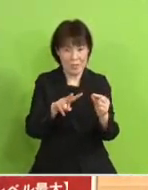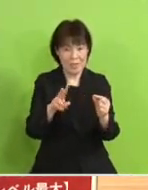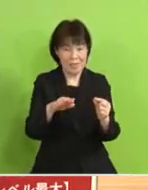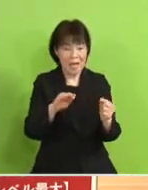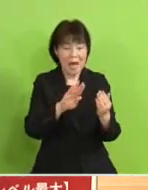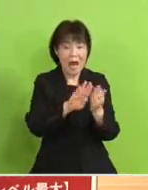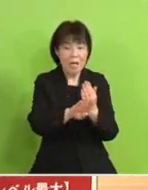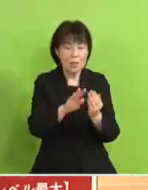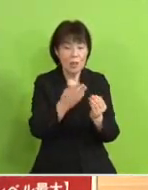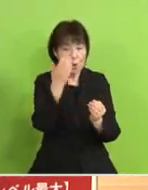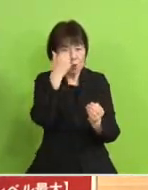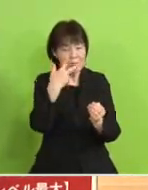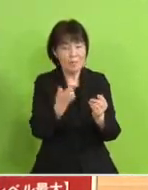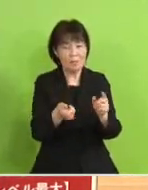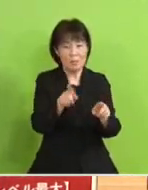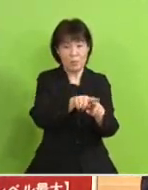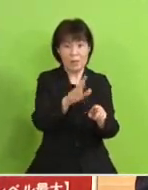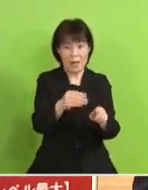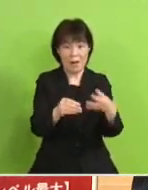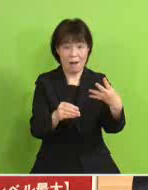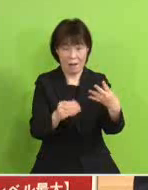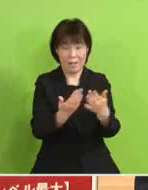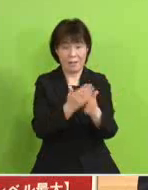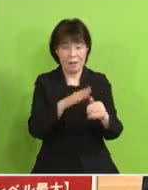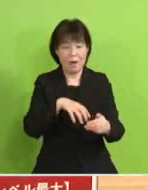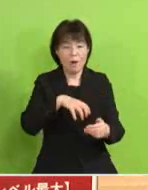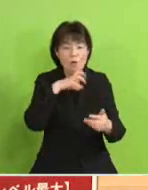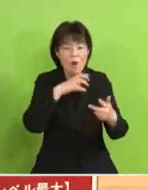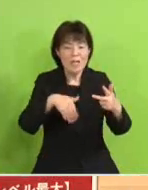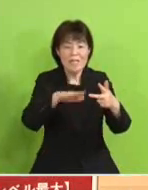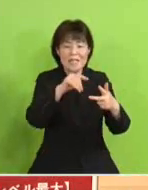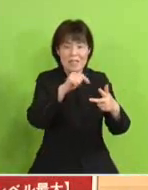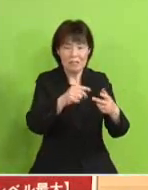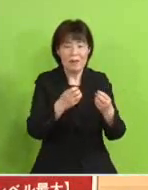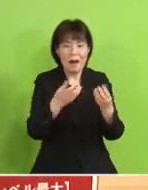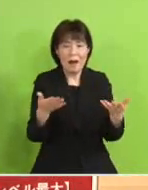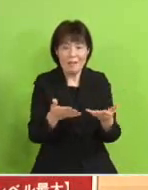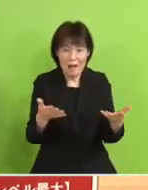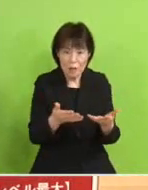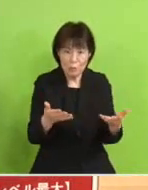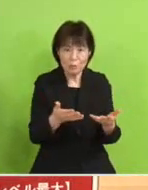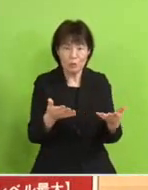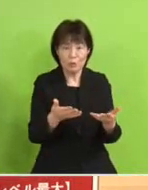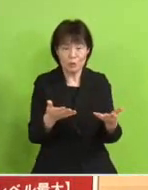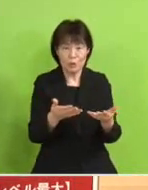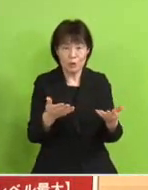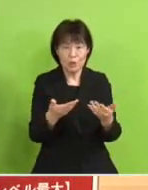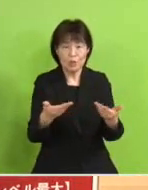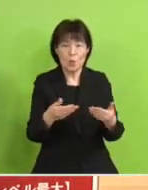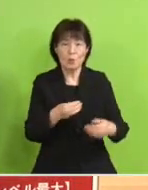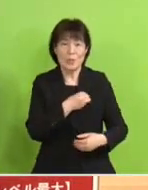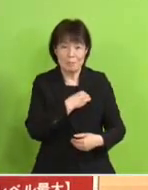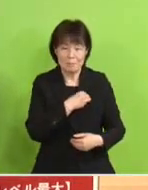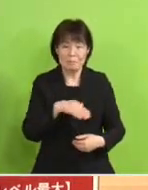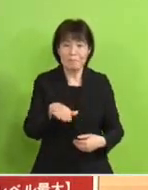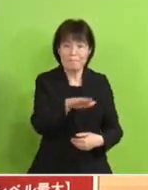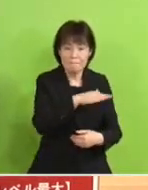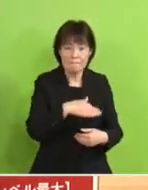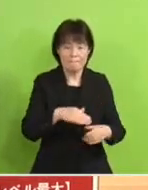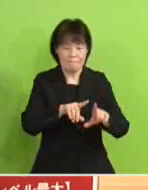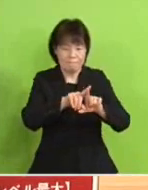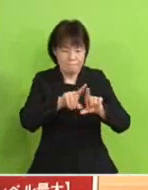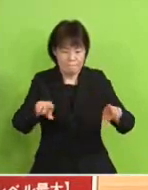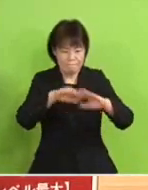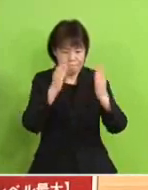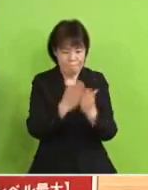に宇和島市を追加いたしまして、高齢者施設で働く従業員、職員の皆さんの一斉